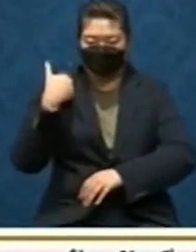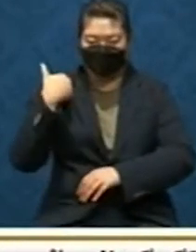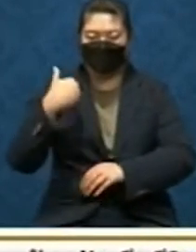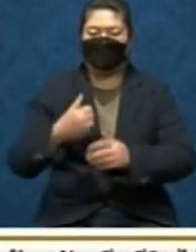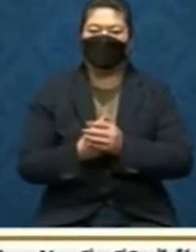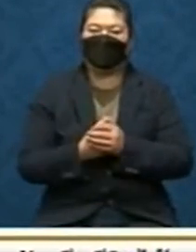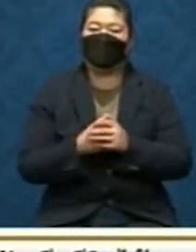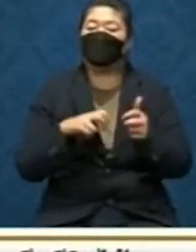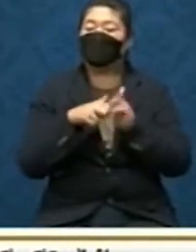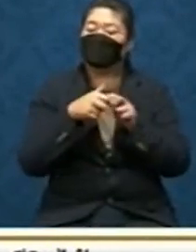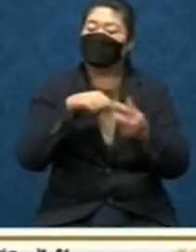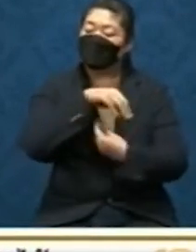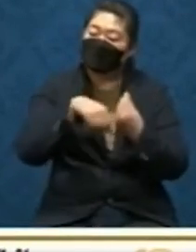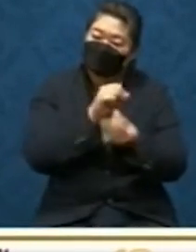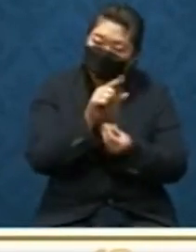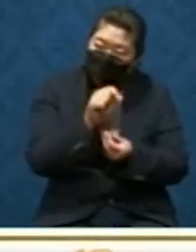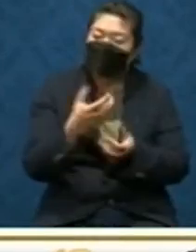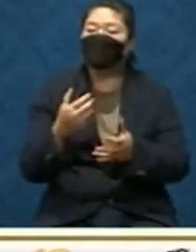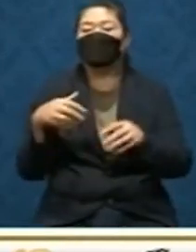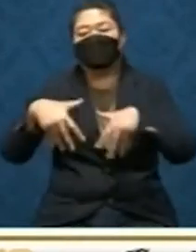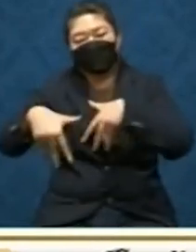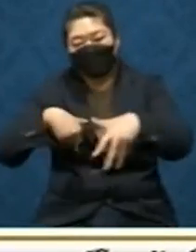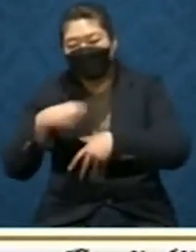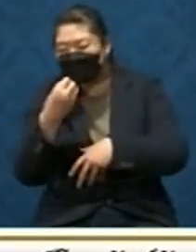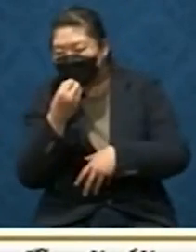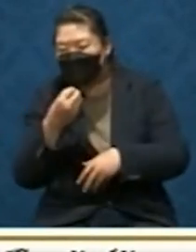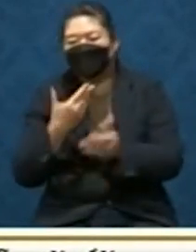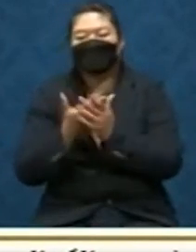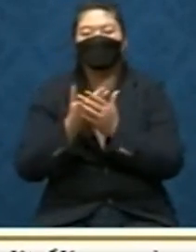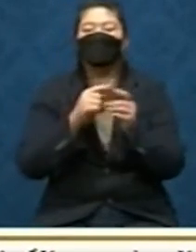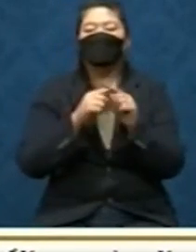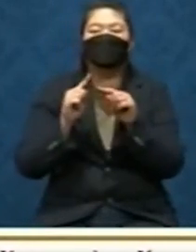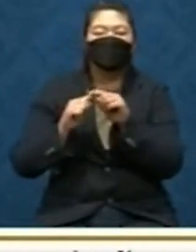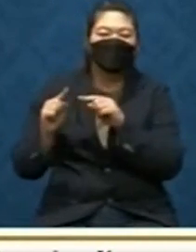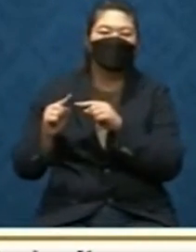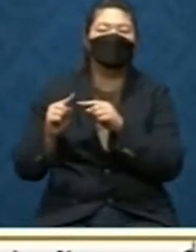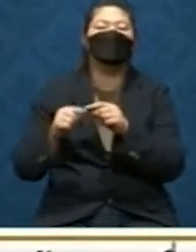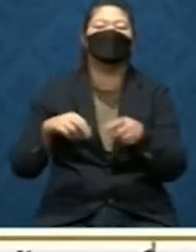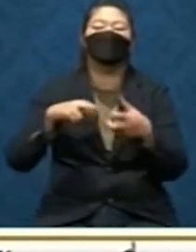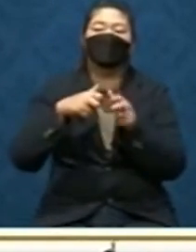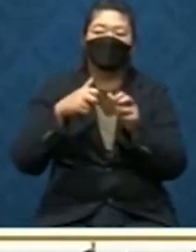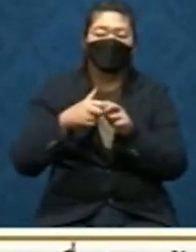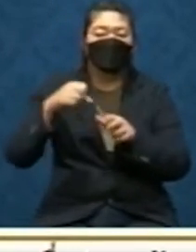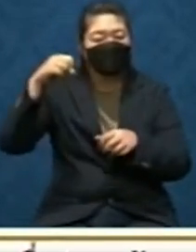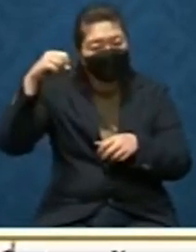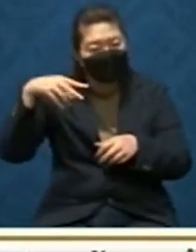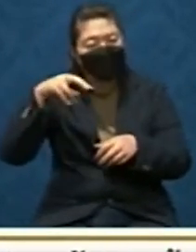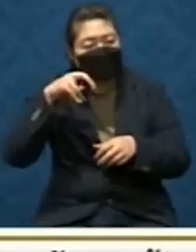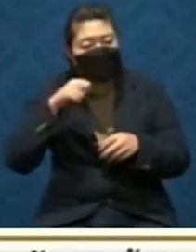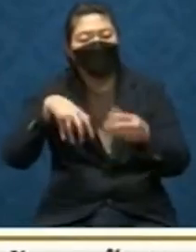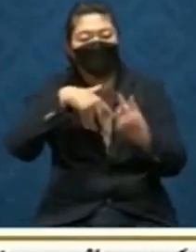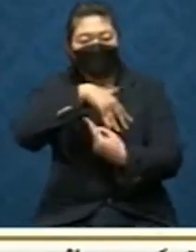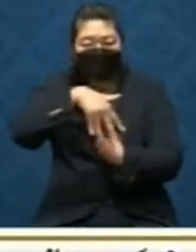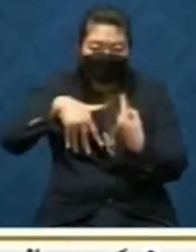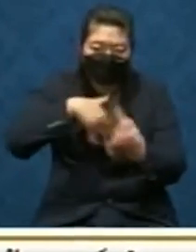เกี่ยวกับเศรษฐกิจปัญหาเกี่ยวกับปากท้องปัญหาเกี่ยวกับการกินดีอยู่ดีปัญหาเกี่ยวกับพลังงานปัญหาเกี่ยวกับต่างประเทศปัญหาเกี่ยวกับสิ่งแวดล้อม